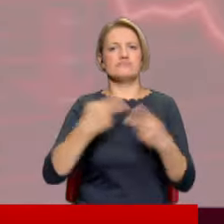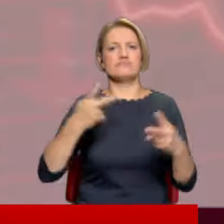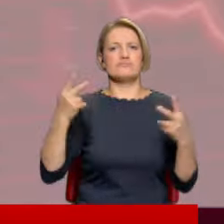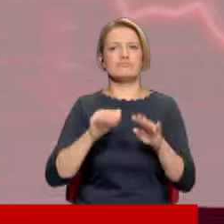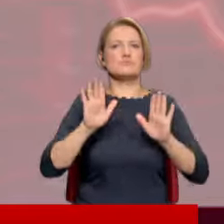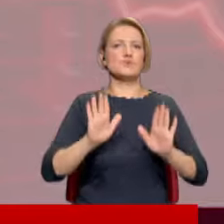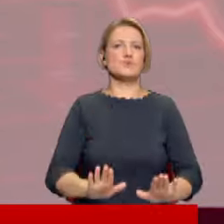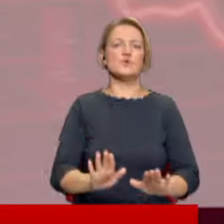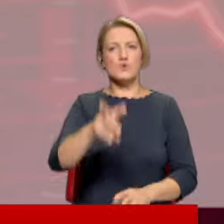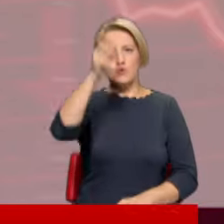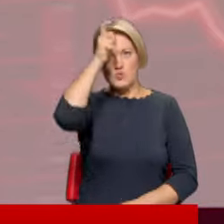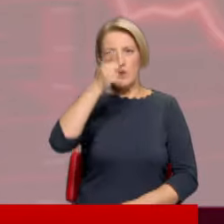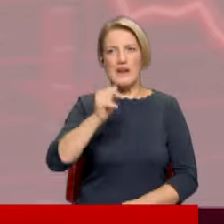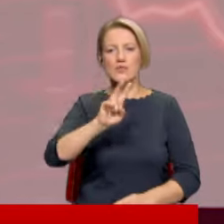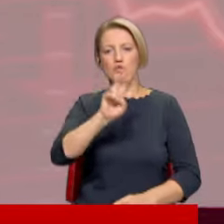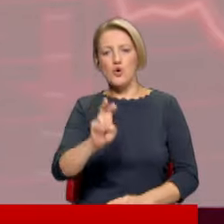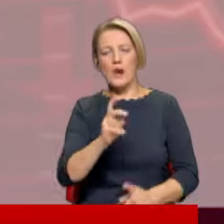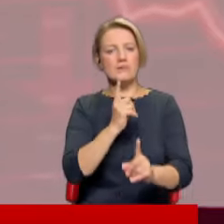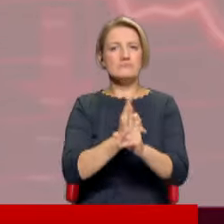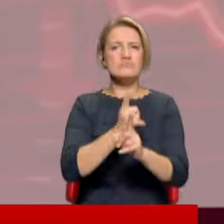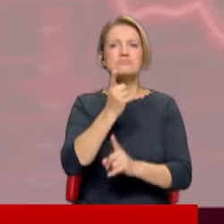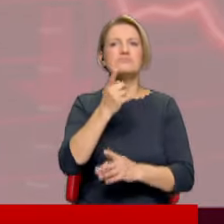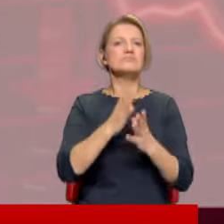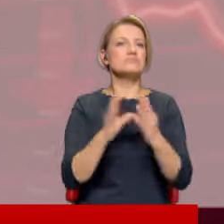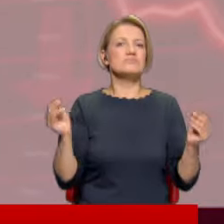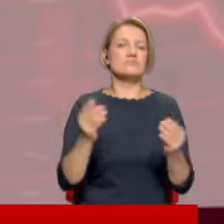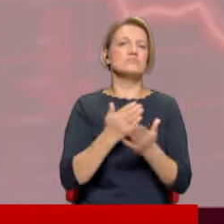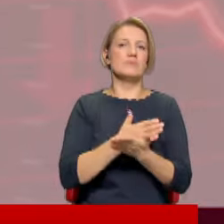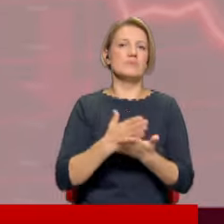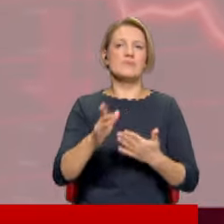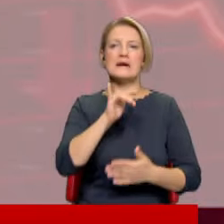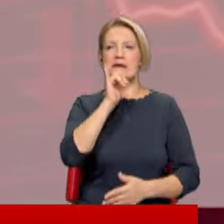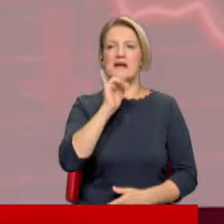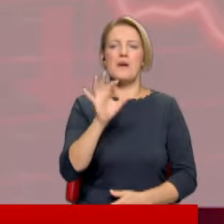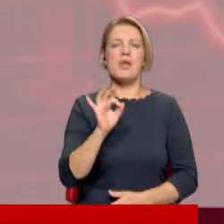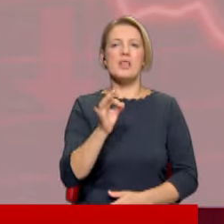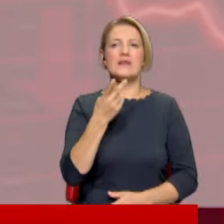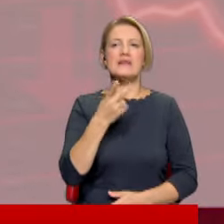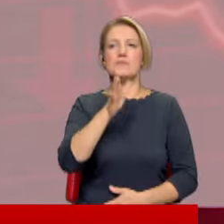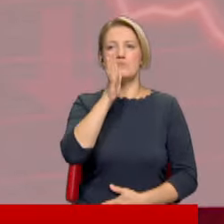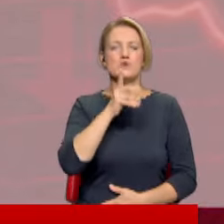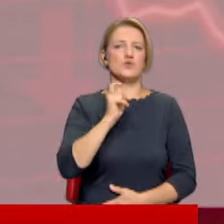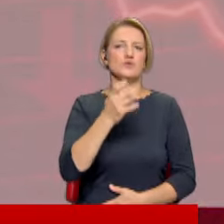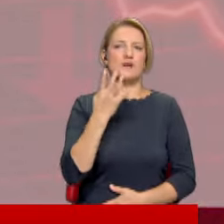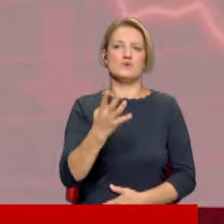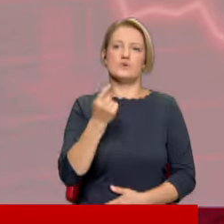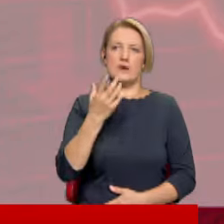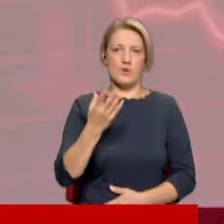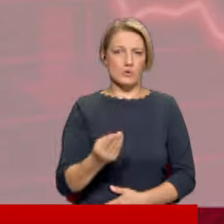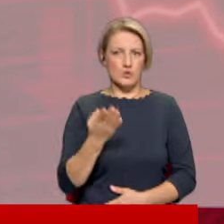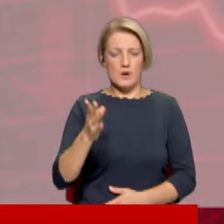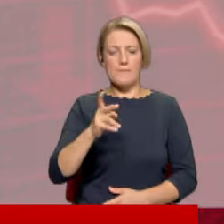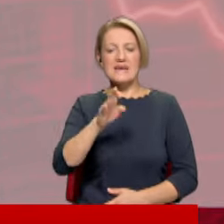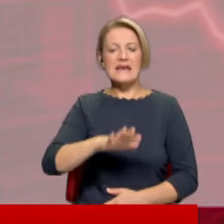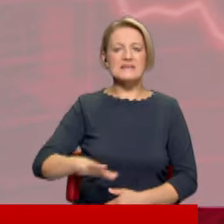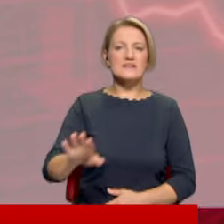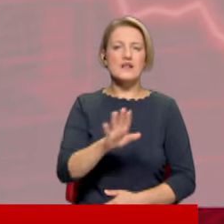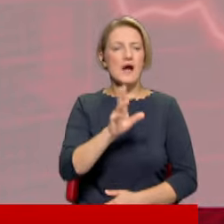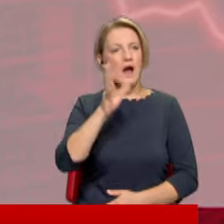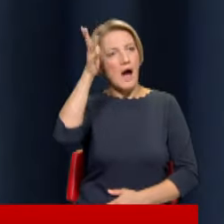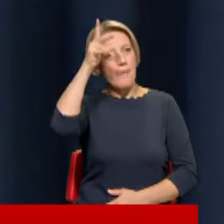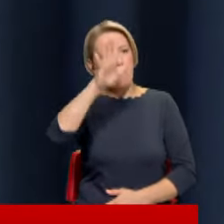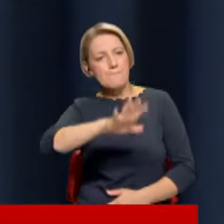uygulandı Türk lirasının dolar ve euro karşıs sürdü gr altınsa 2594 Piyasalar gözünü